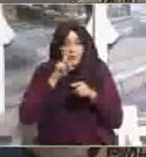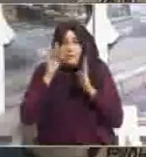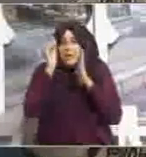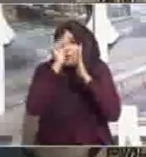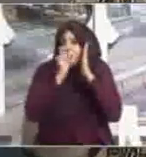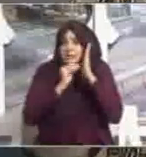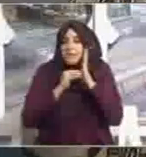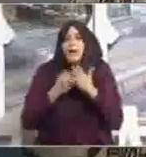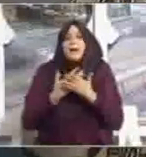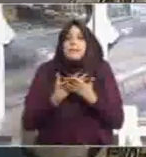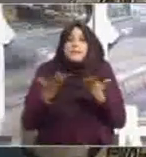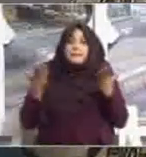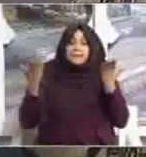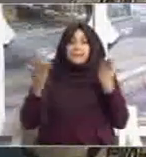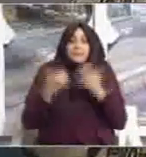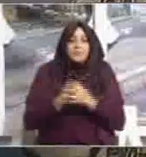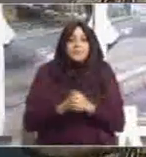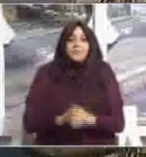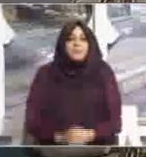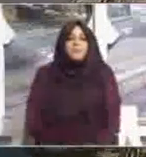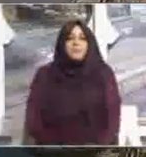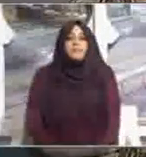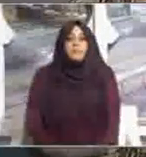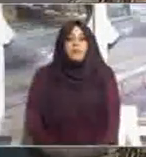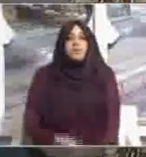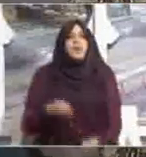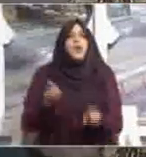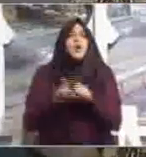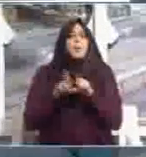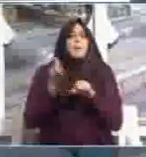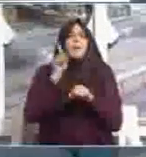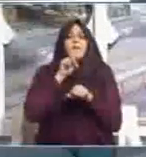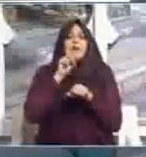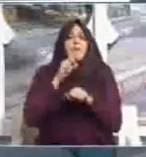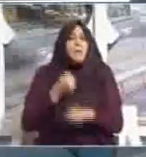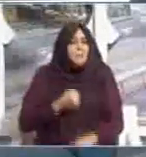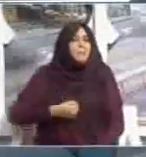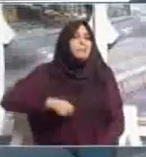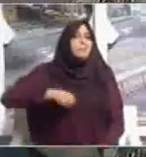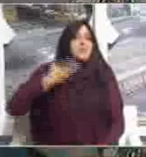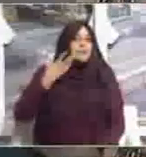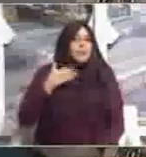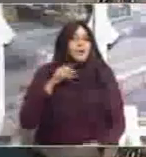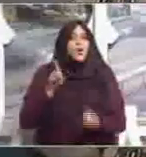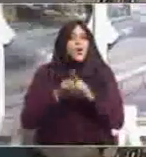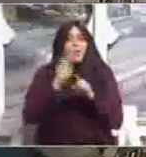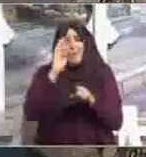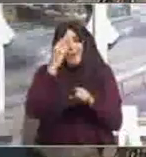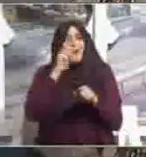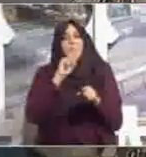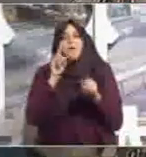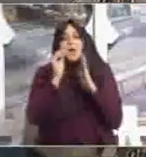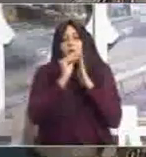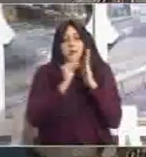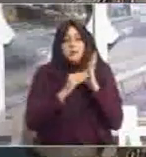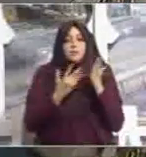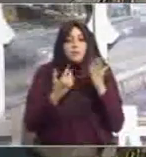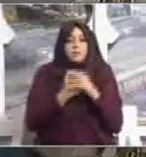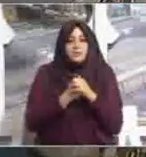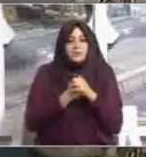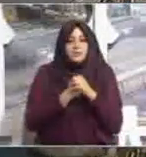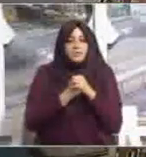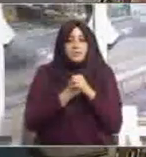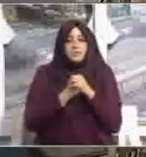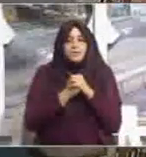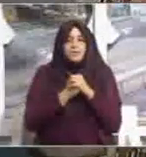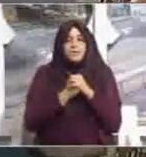ما يعني كأنها يعني شغل ما اعترفتش بهذه الشروط هذه. ولما يعني